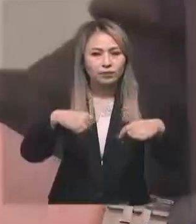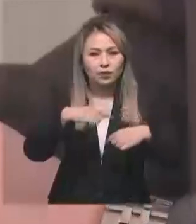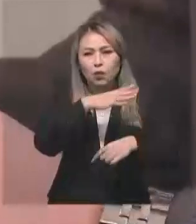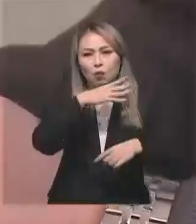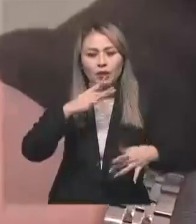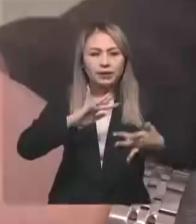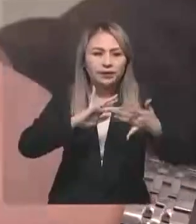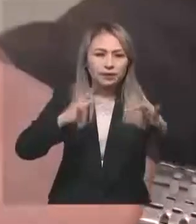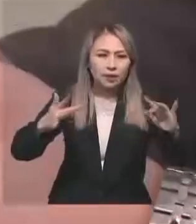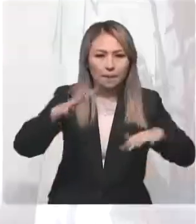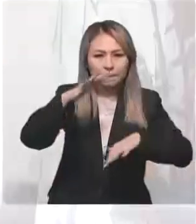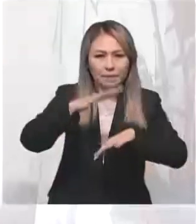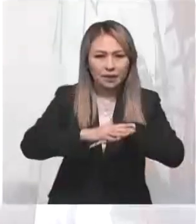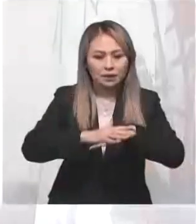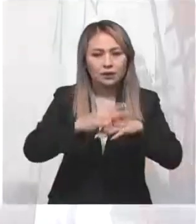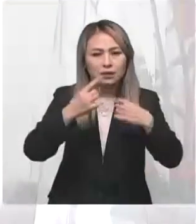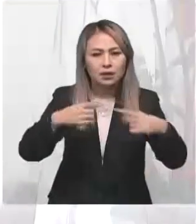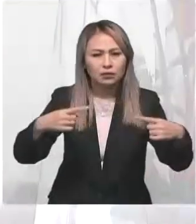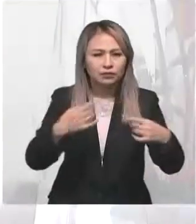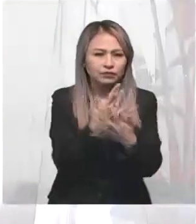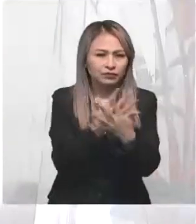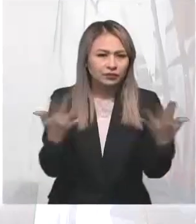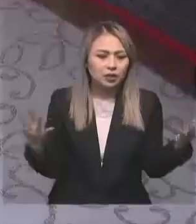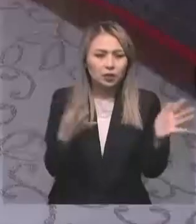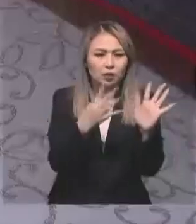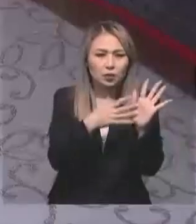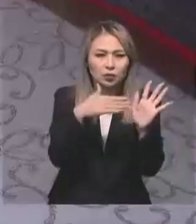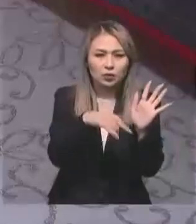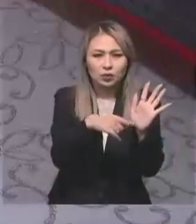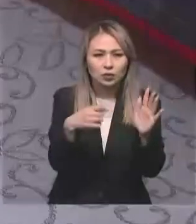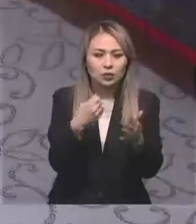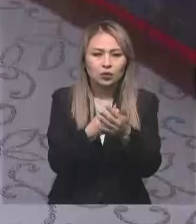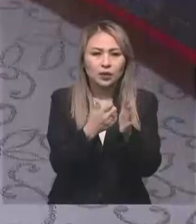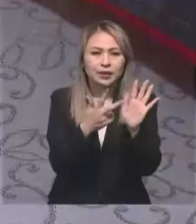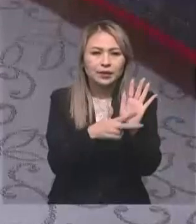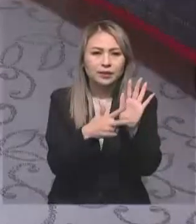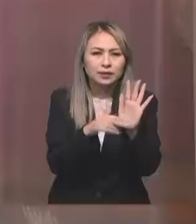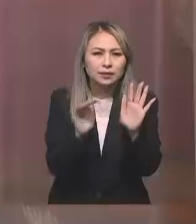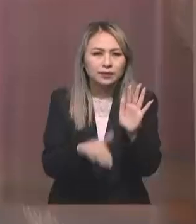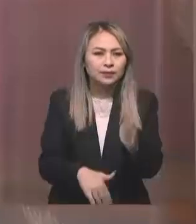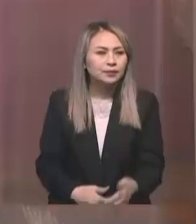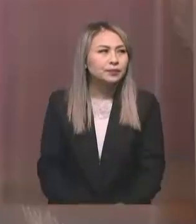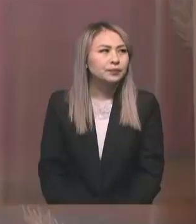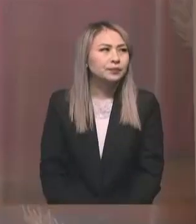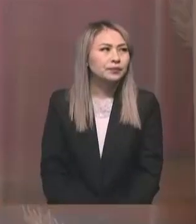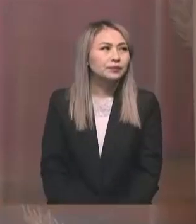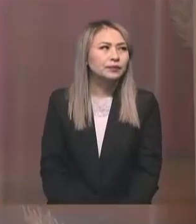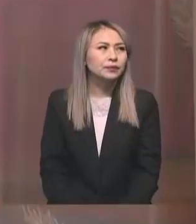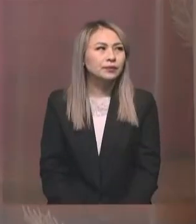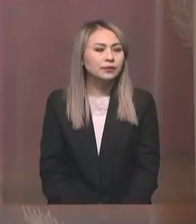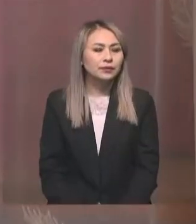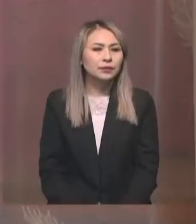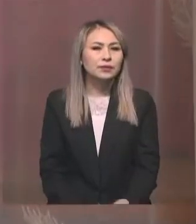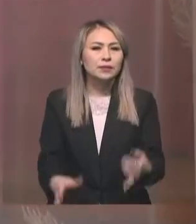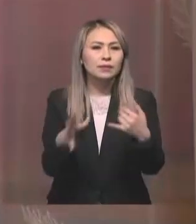Әлеуметтік желілер мен банк қосымшаларында неше түрі тұр. Бағасы 9000 мен 80000 теңгеге дейін. Жер сілкінісі өте